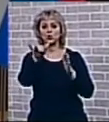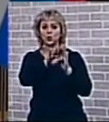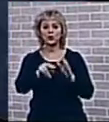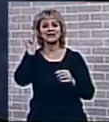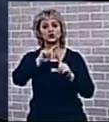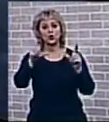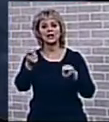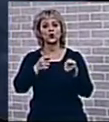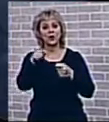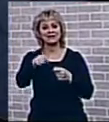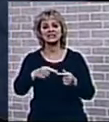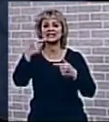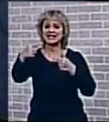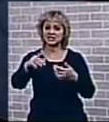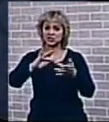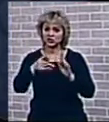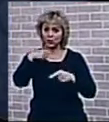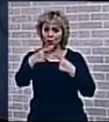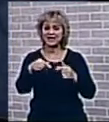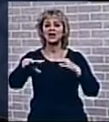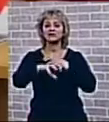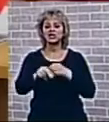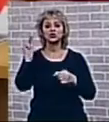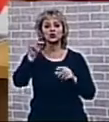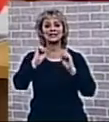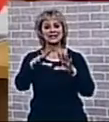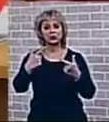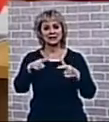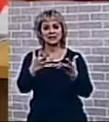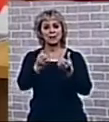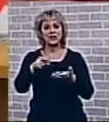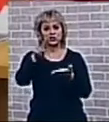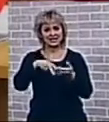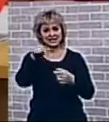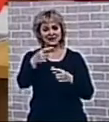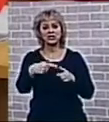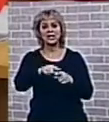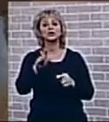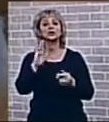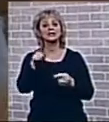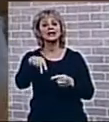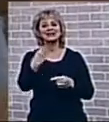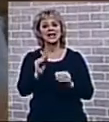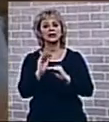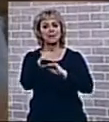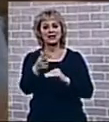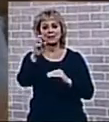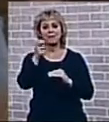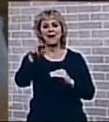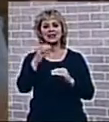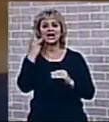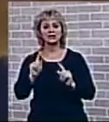в школу, и руководить дистанционно. В конце обучения школьники сдадут экзамен и получат сертификат, который, кстати, даст дополнительные баллы